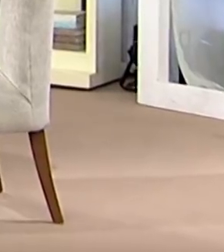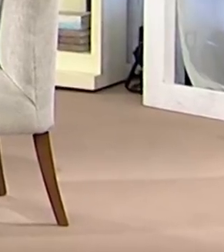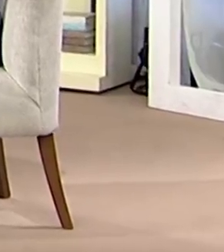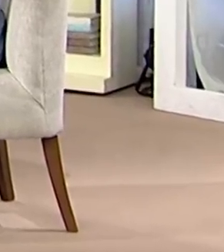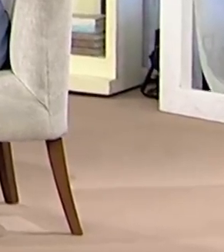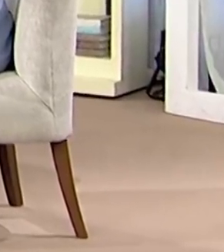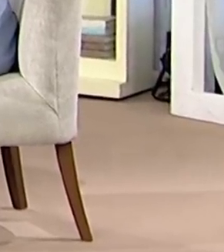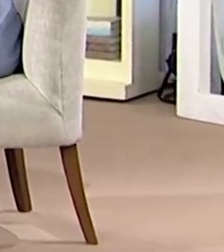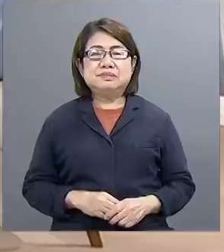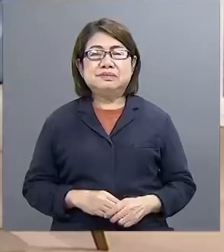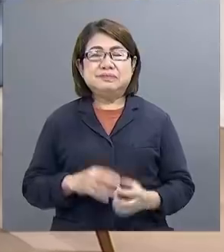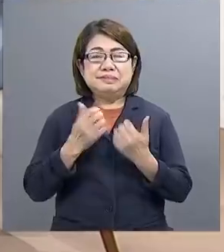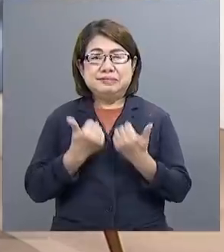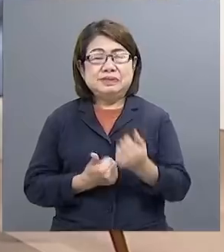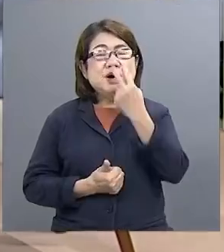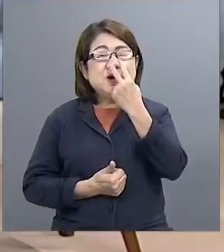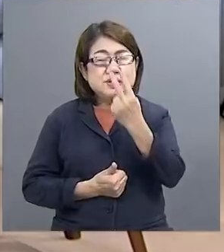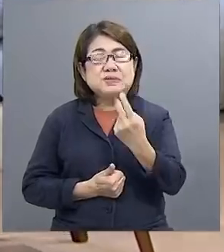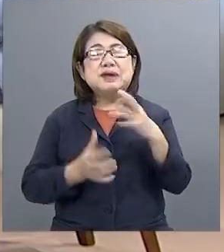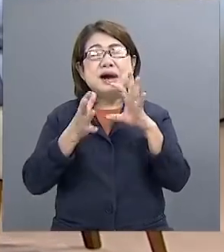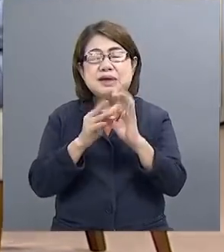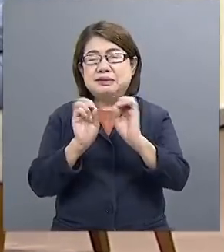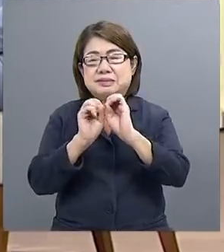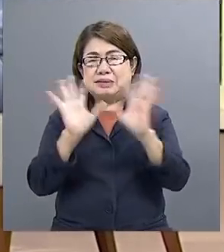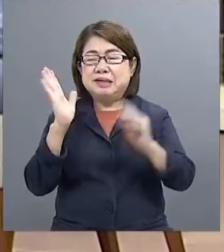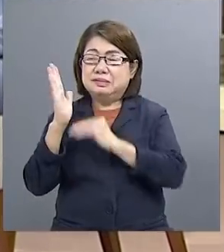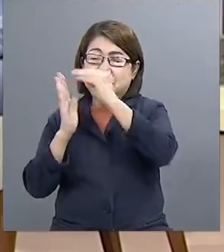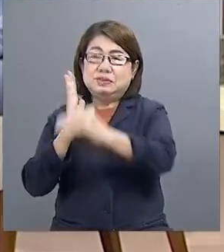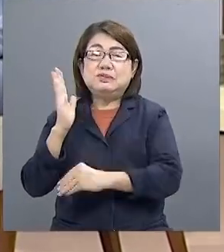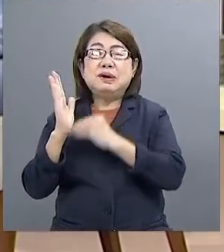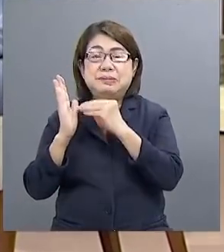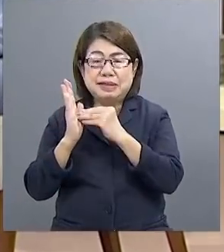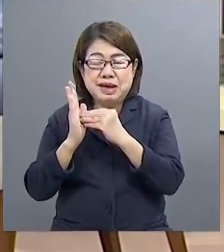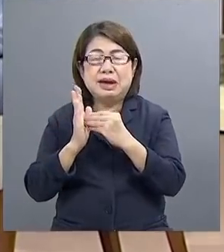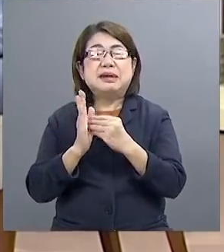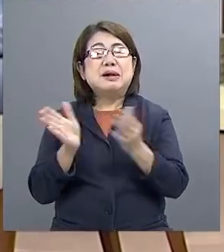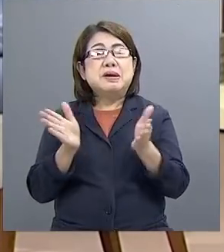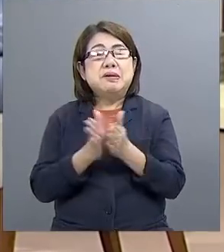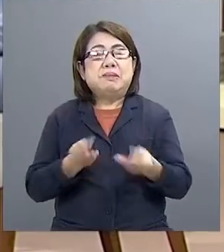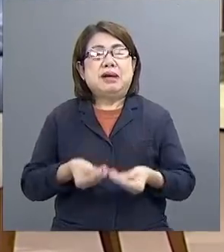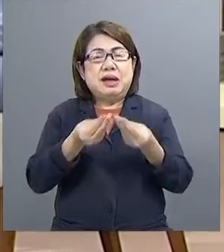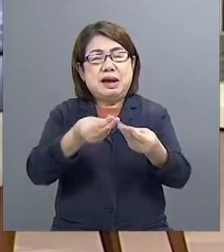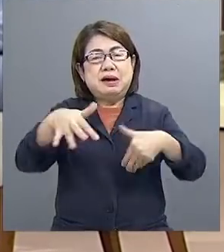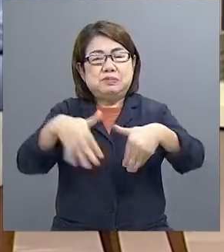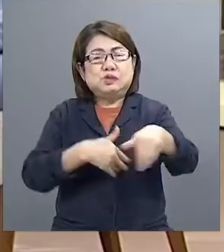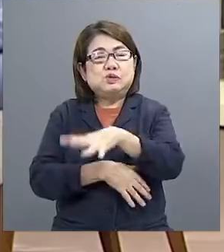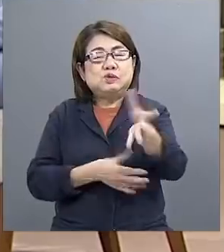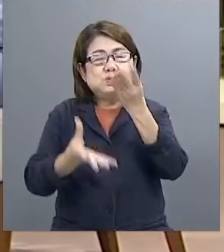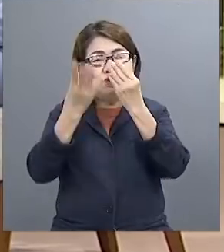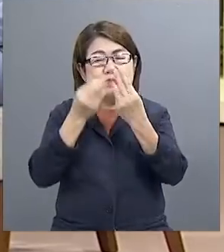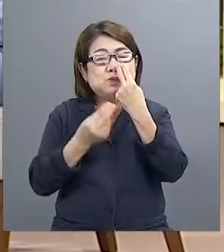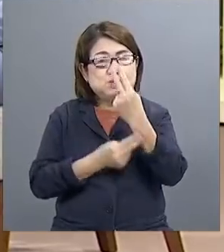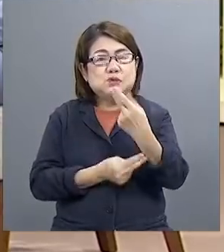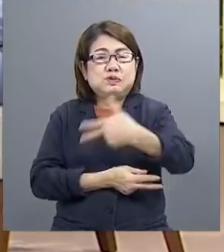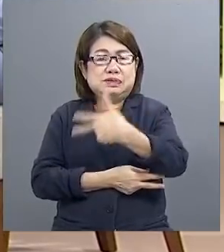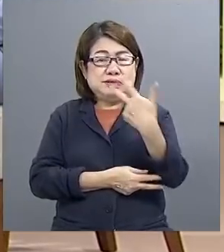ช่วงนี้กลับมาติดตามสีสัน Varietyกับหลักหลายเรื่องราวทั่วไทยพร้อมเสริฟให้คุณผู้ชมผ่านทางหน้าจอของไทยพีบีเอสนะครับคุณผู้ชมร่วม